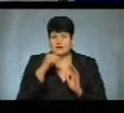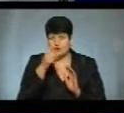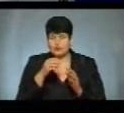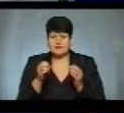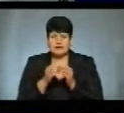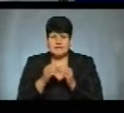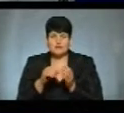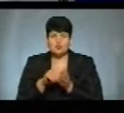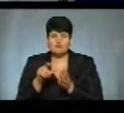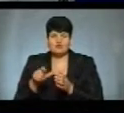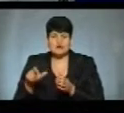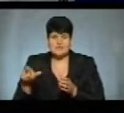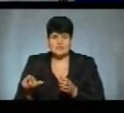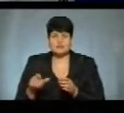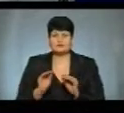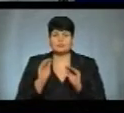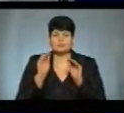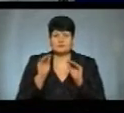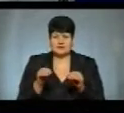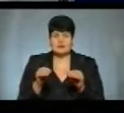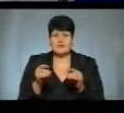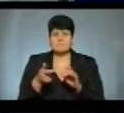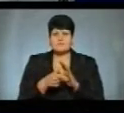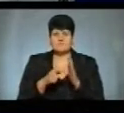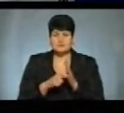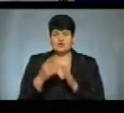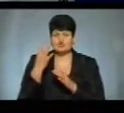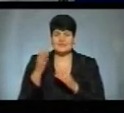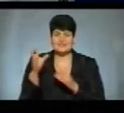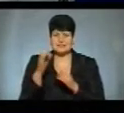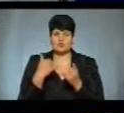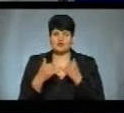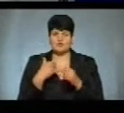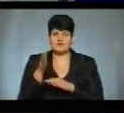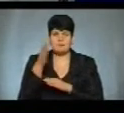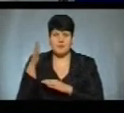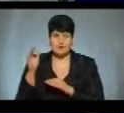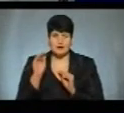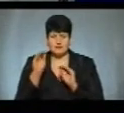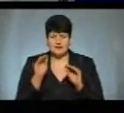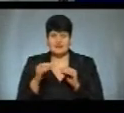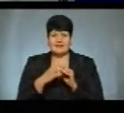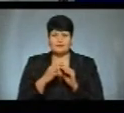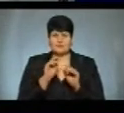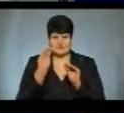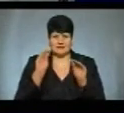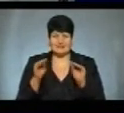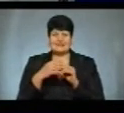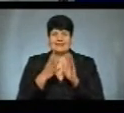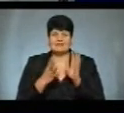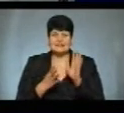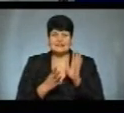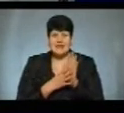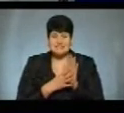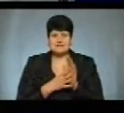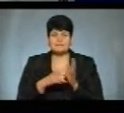учасників Русохацької групи встановили над приміщенням у Чорткові 4 синьо-жовті прапори і розвішали 19 листівок до 55-ї